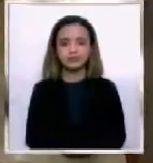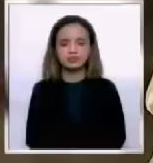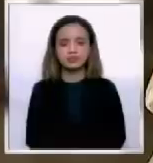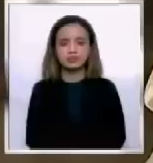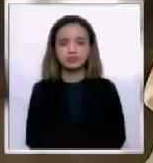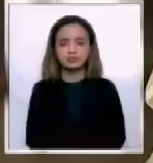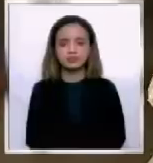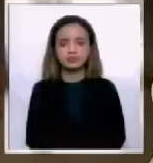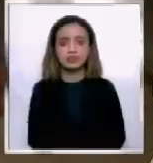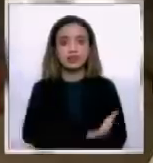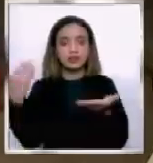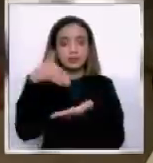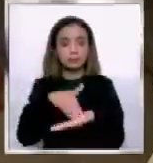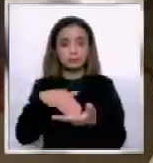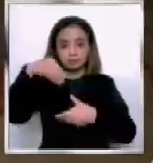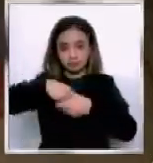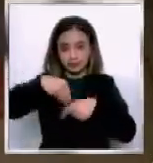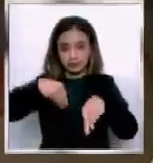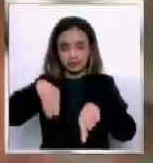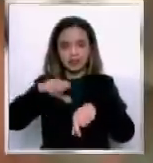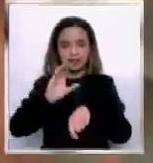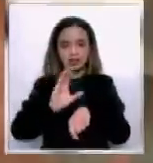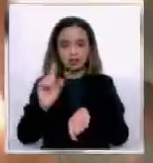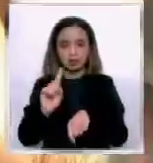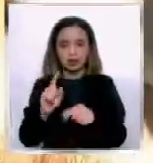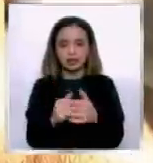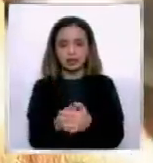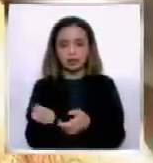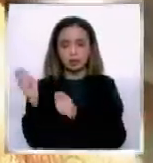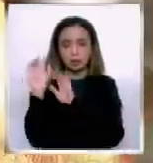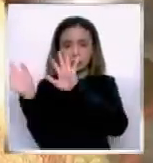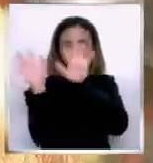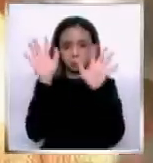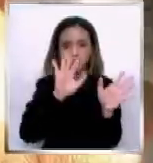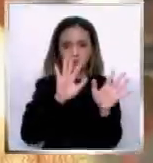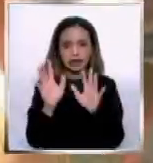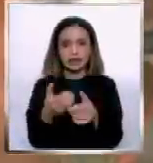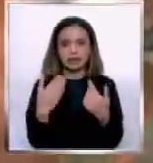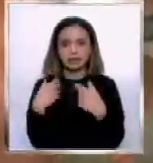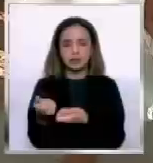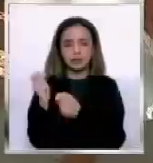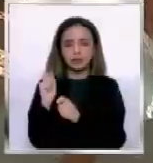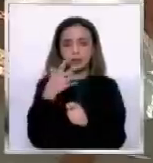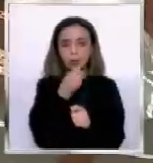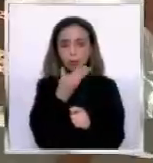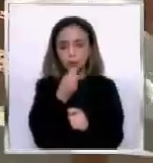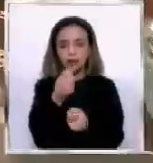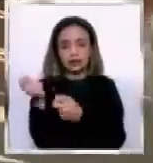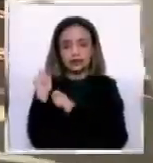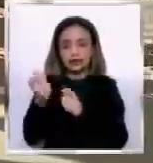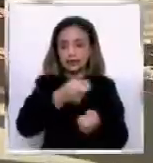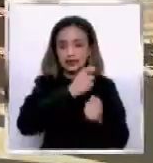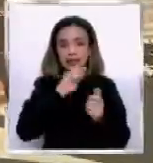Umalingaw-ngaw sa loob ng kapilyang ito ang hagupit ng palaspas at makunat na goma sa mga namamanata. Bahagi ito